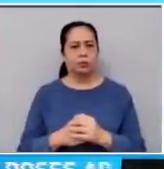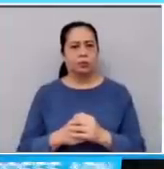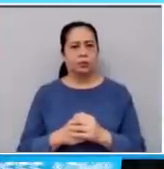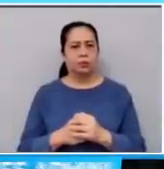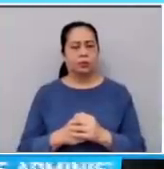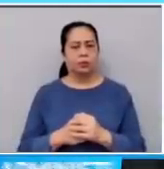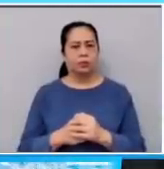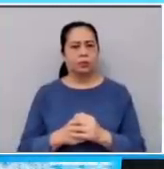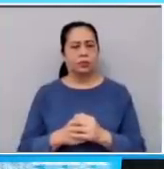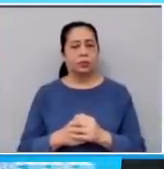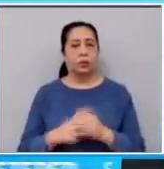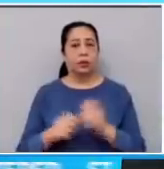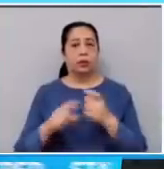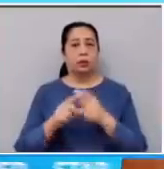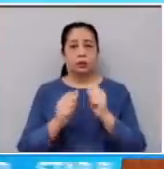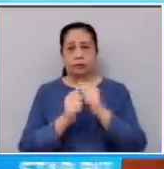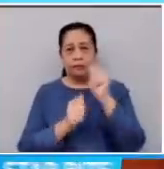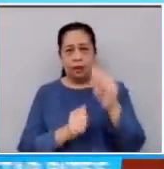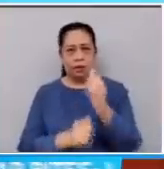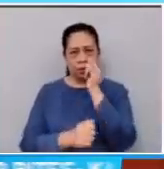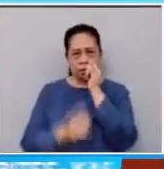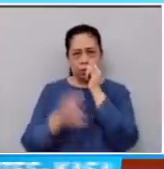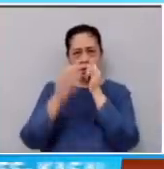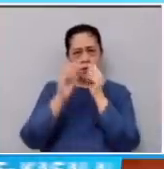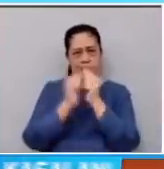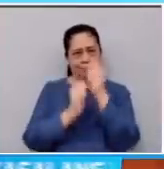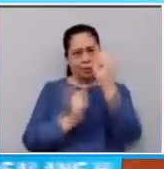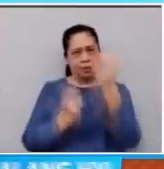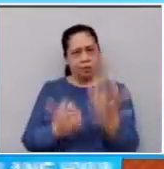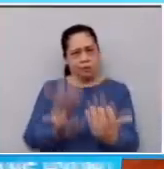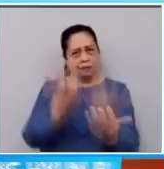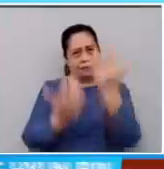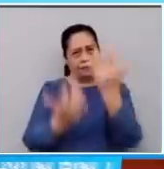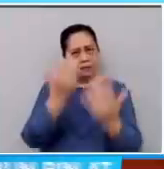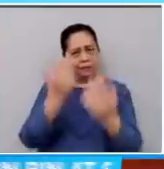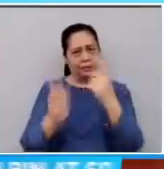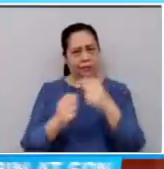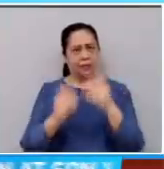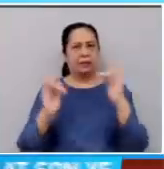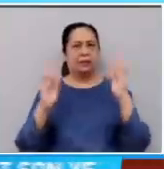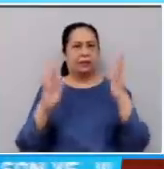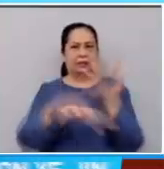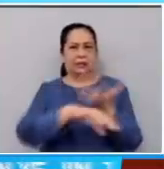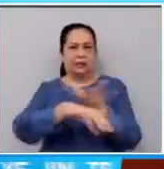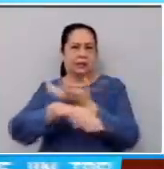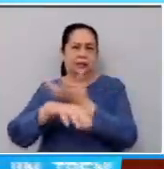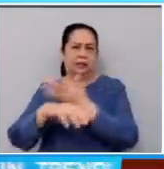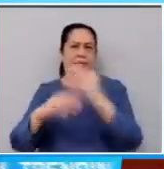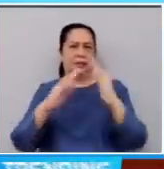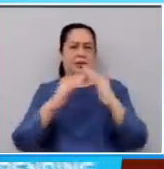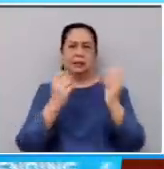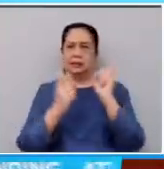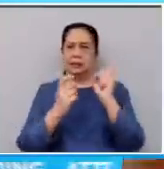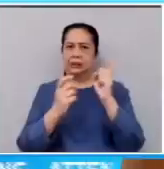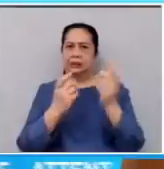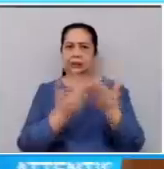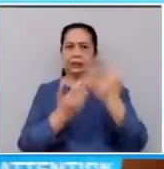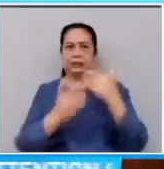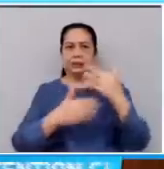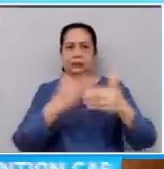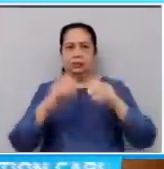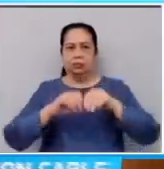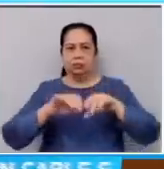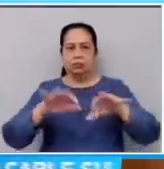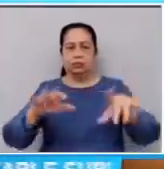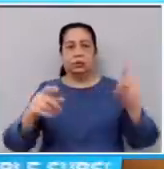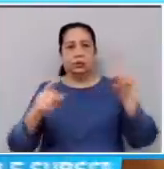Mula sa malayo, kitang-kita kung gaano kalaki ang apoy. Gawa sa light material sa mga bahay kaya mabilis kumalat ang apoy hanggang sa dumating na